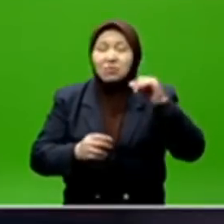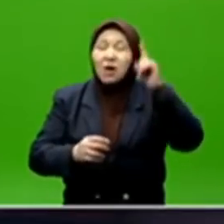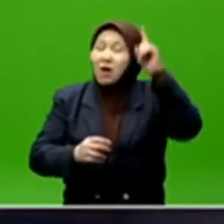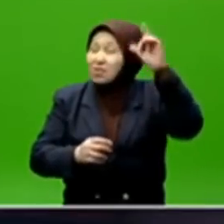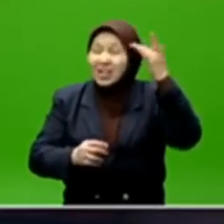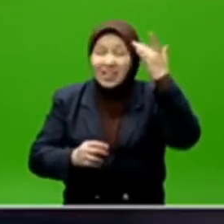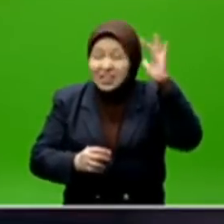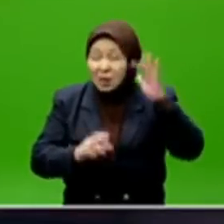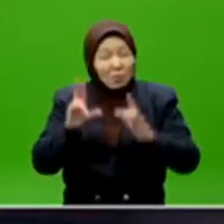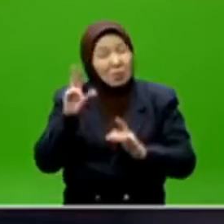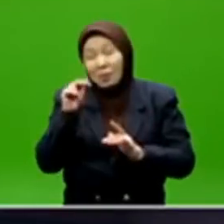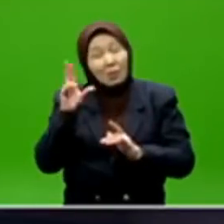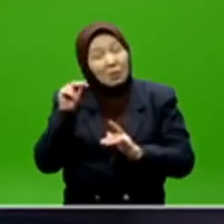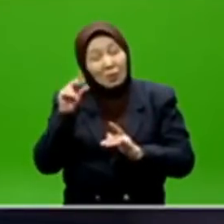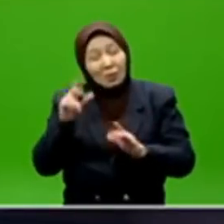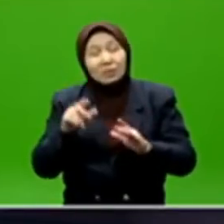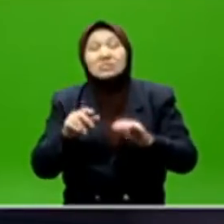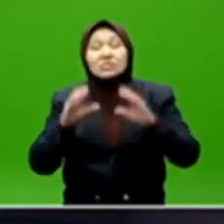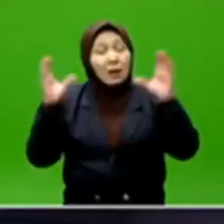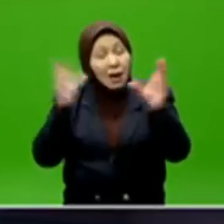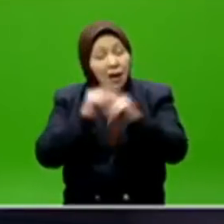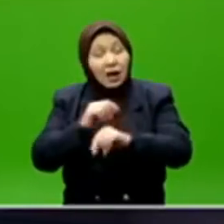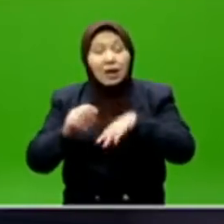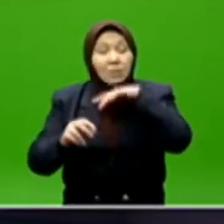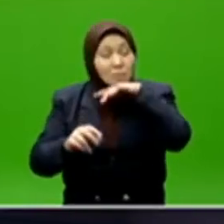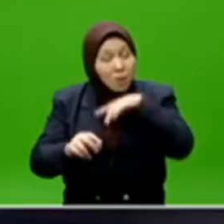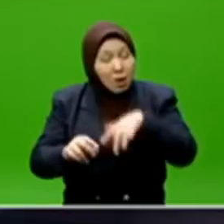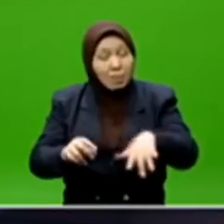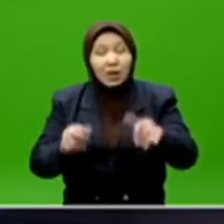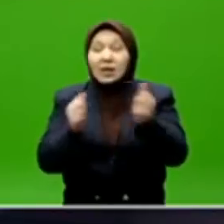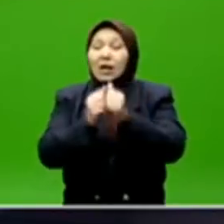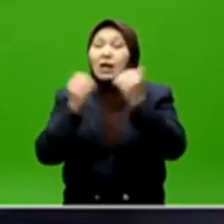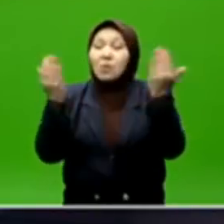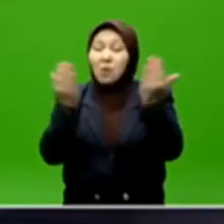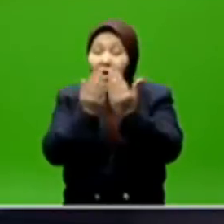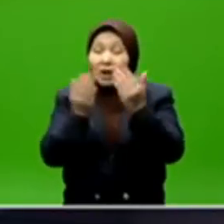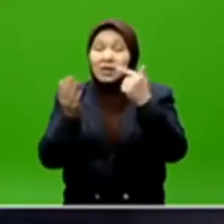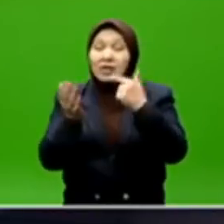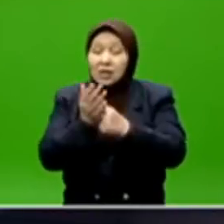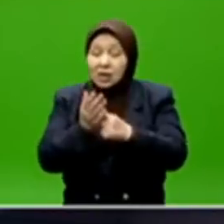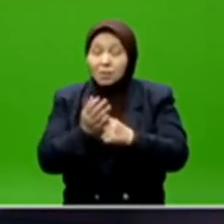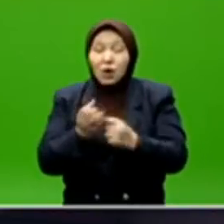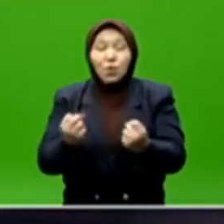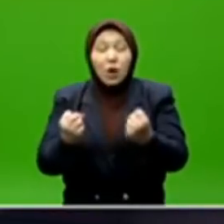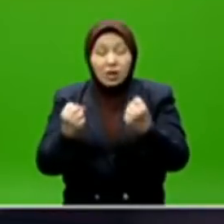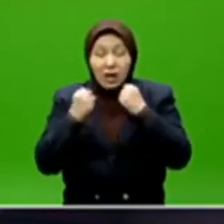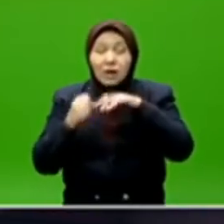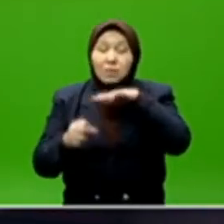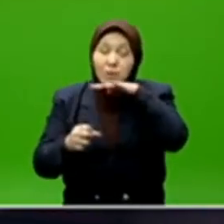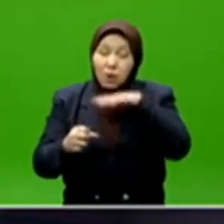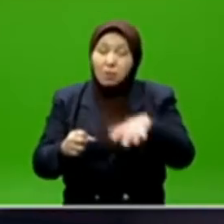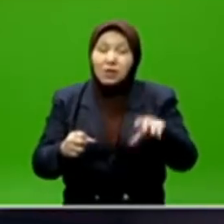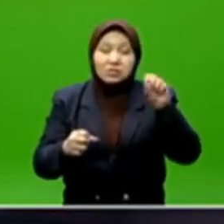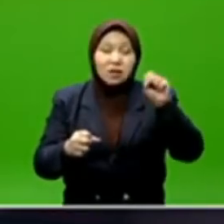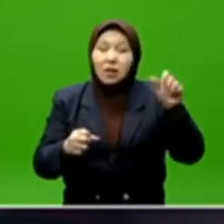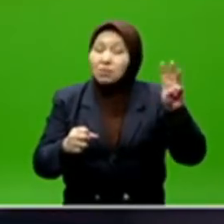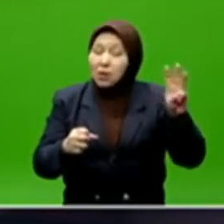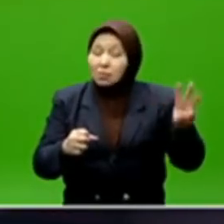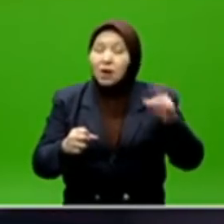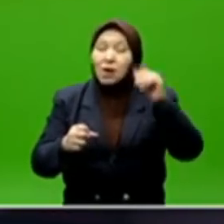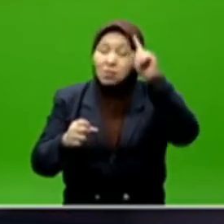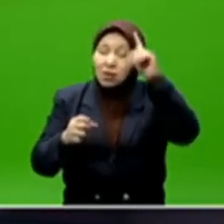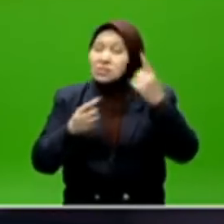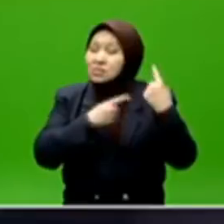cabaran Nabi Muhammad, memujuk Nabi. Jadi dengan doa-doa ini menguatkan Nabi sallallahu alaihi wasallam, dan Allah sedang merancang